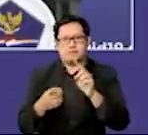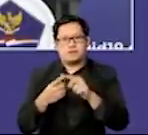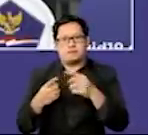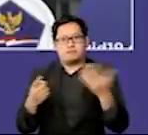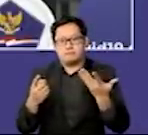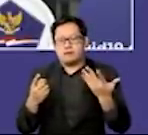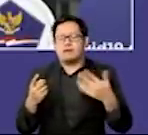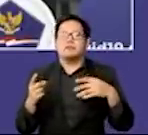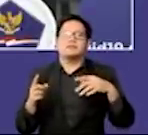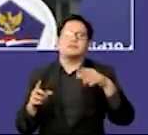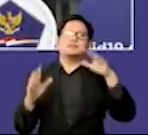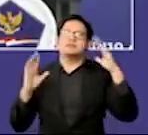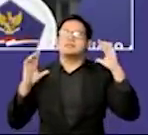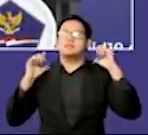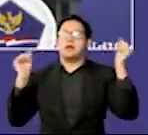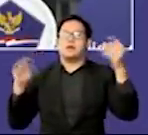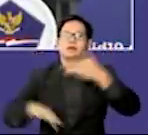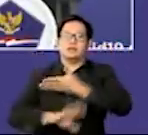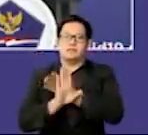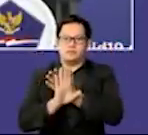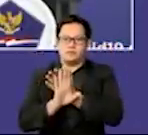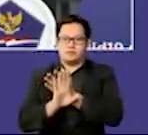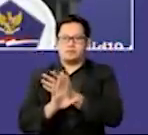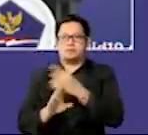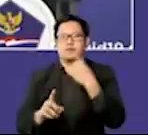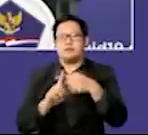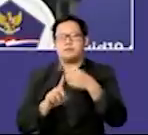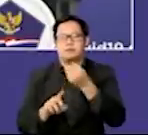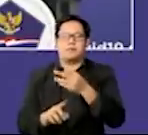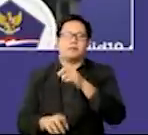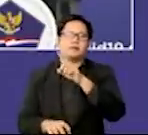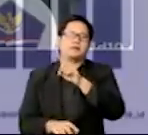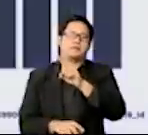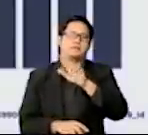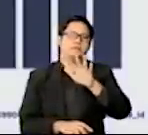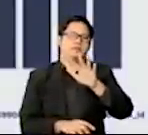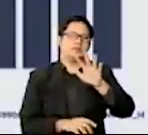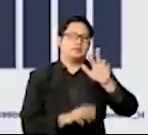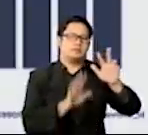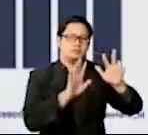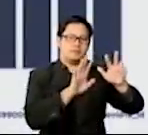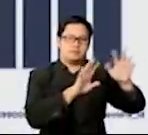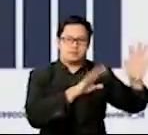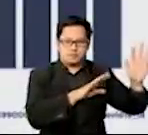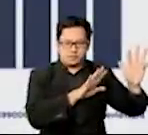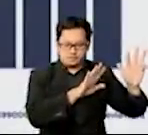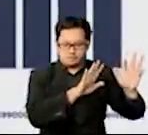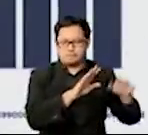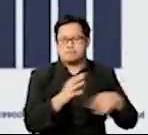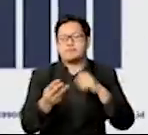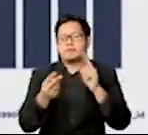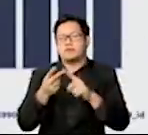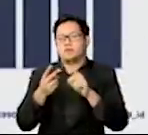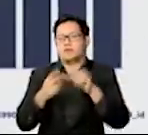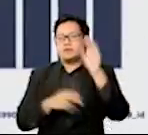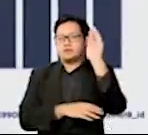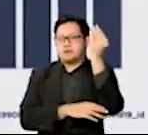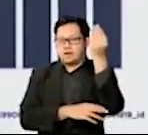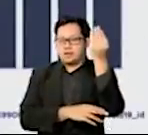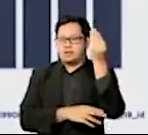Jawa Timur sejumlah 1589 yang kedua adalah DKI Jakarta